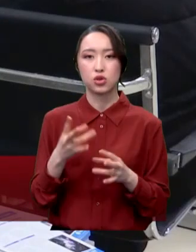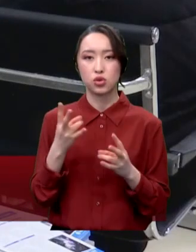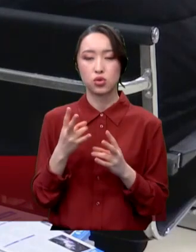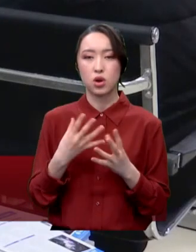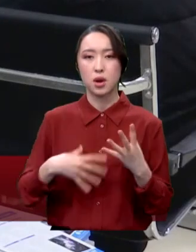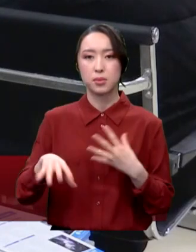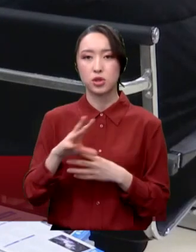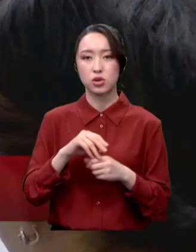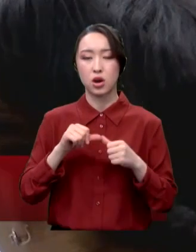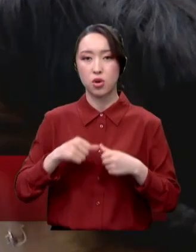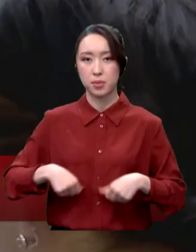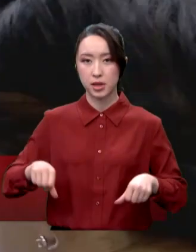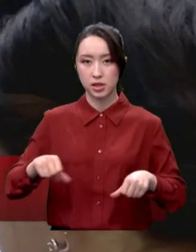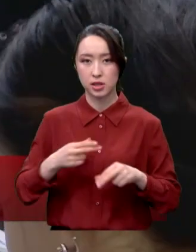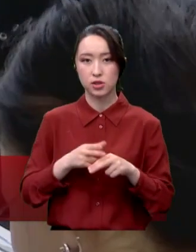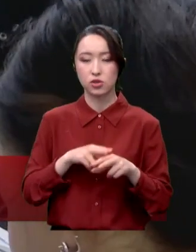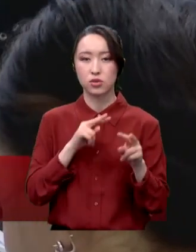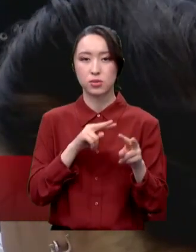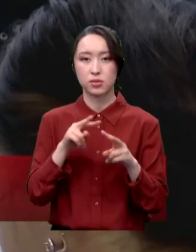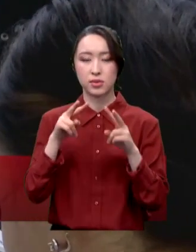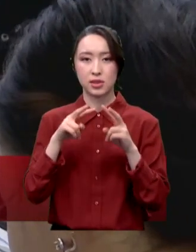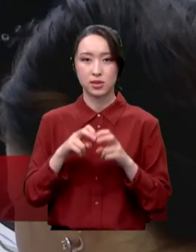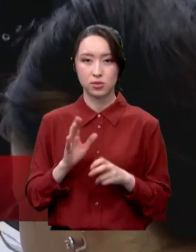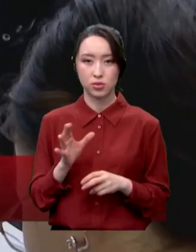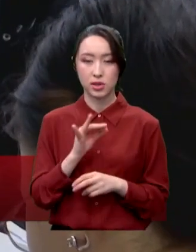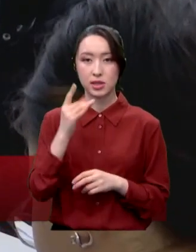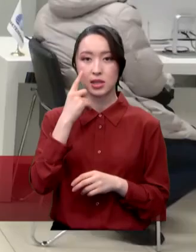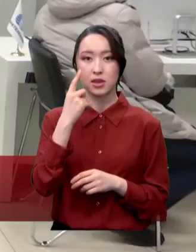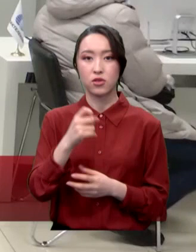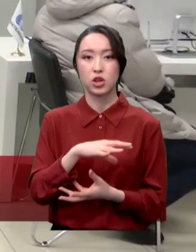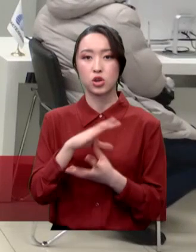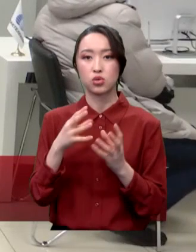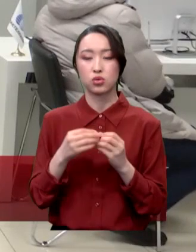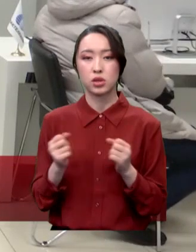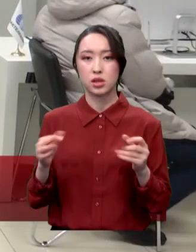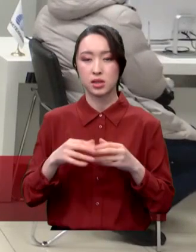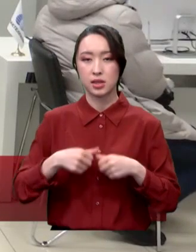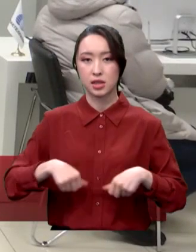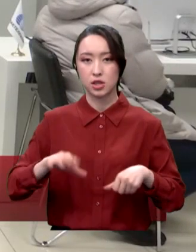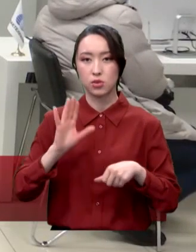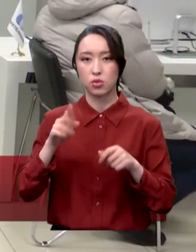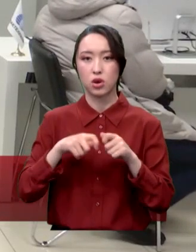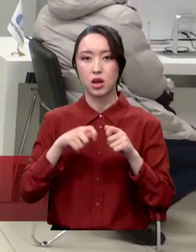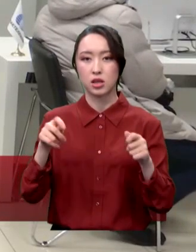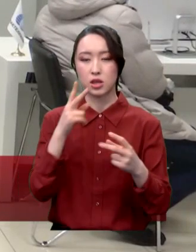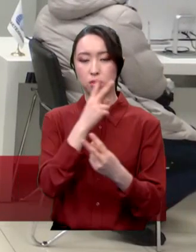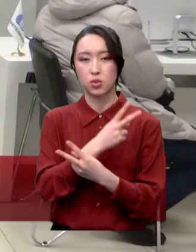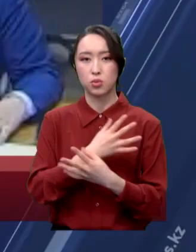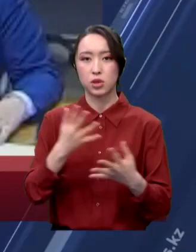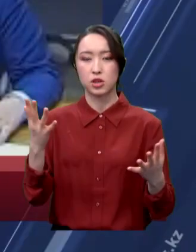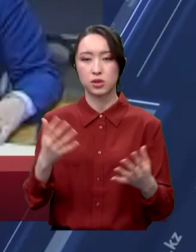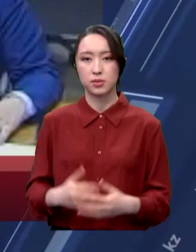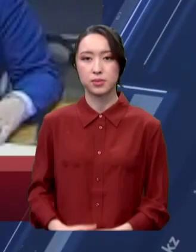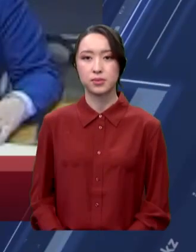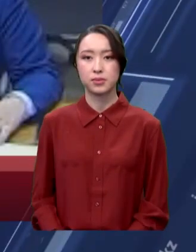комиссию, в которую войдут представители отраслевых ассоциаций. И заявили, что результаты заседаний этого совета будут открытыми и публично доступными. Ну